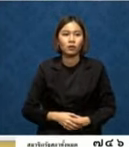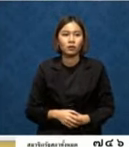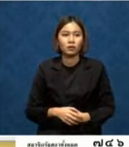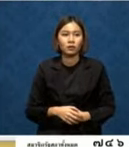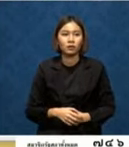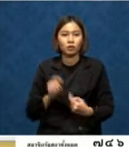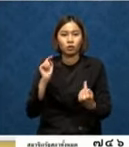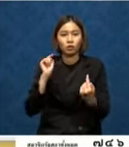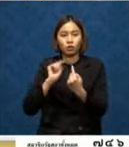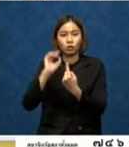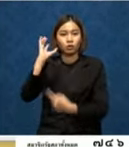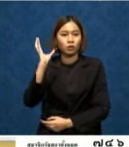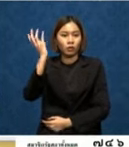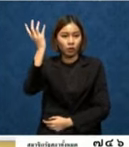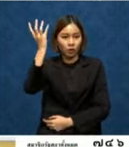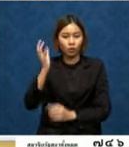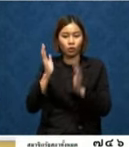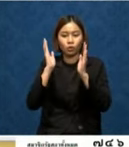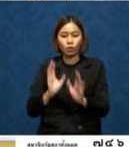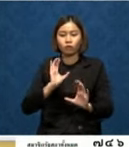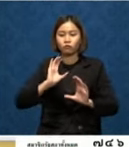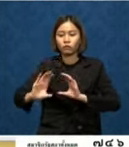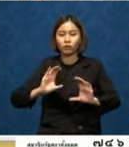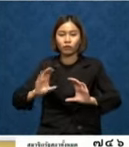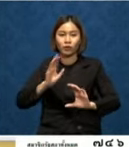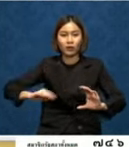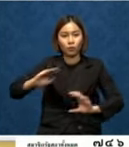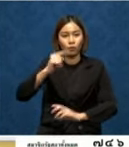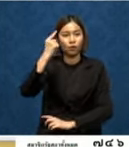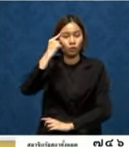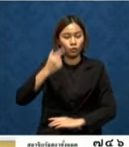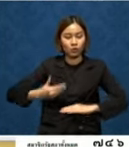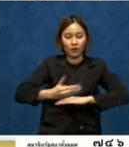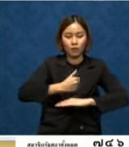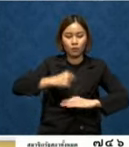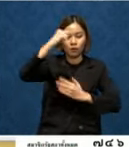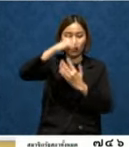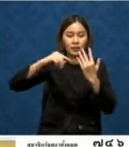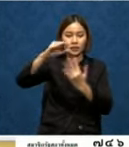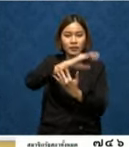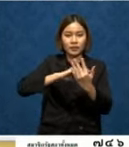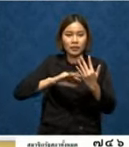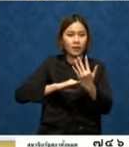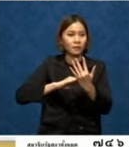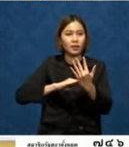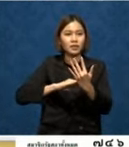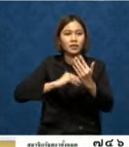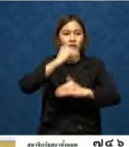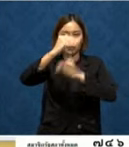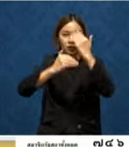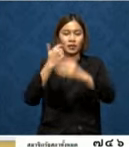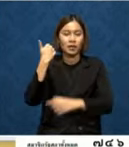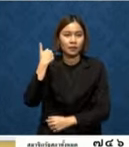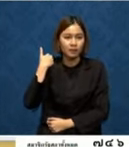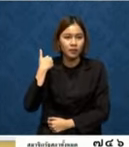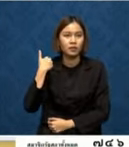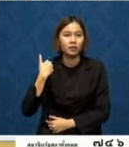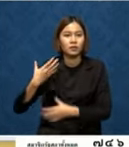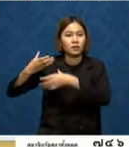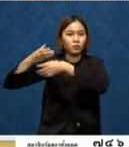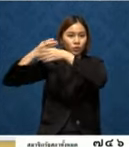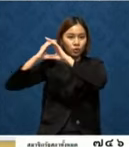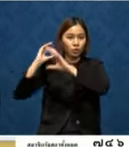การกับประชาคมโลกและนักลงทุนให้รับรู้ว่าการเมืองของประเทศไทยจะไม่ซ้ำรอยเก่าอีกจะไม่กลับ